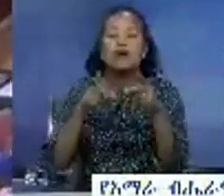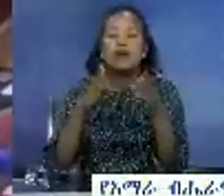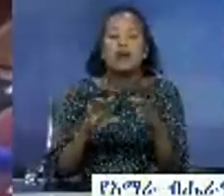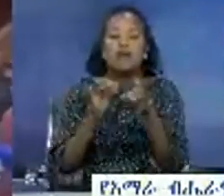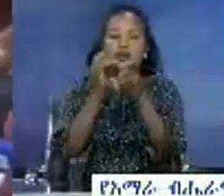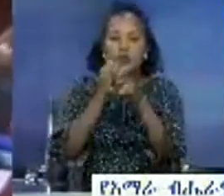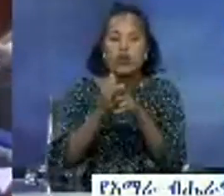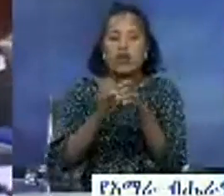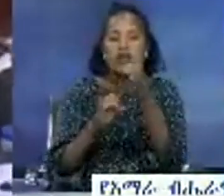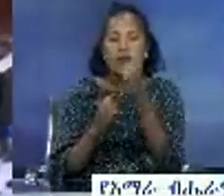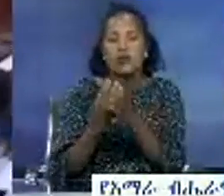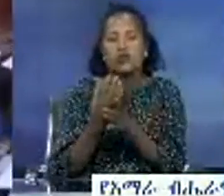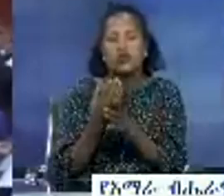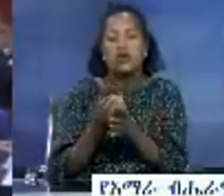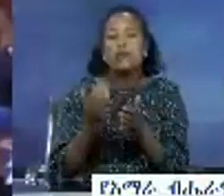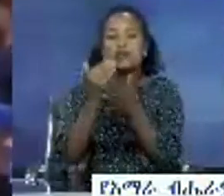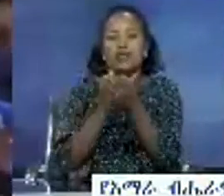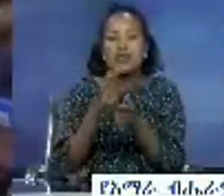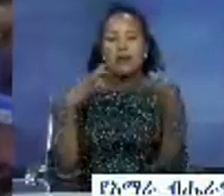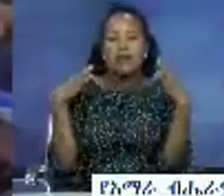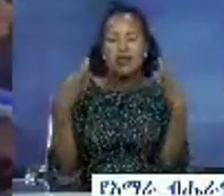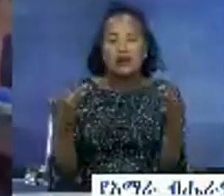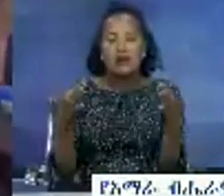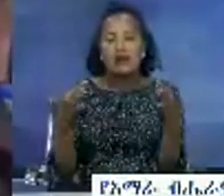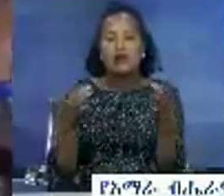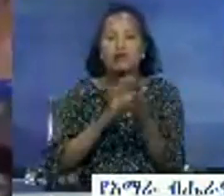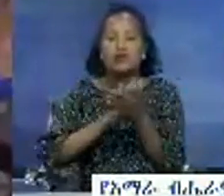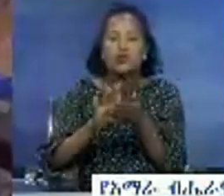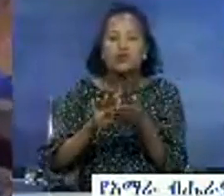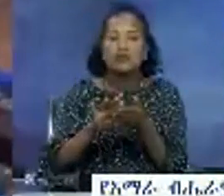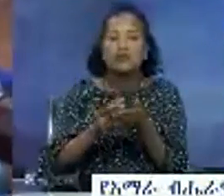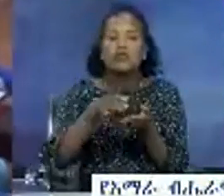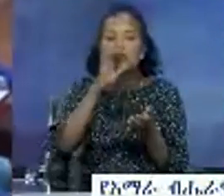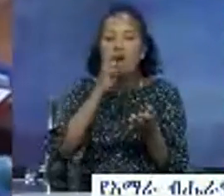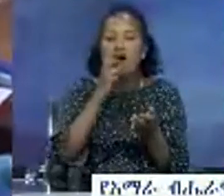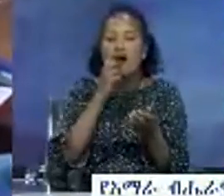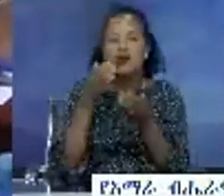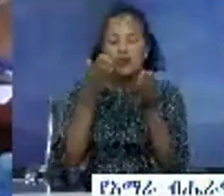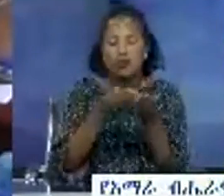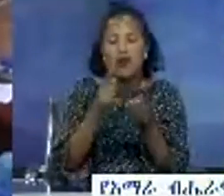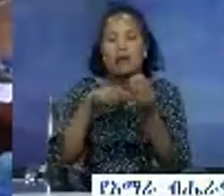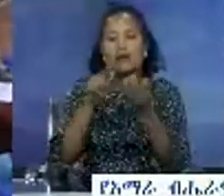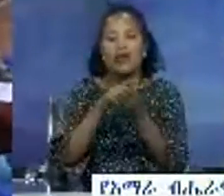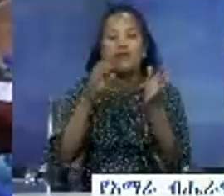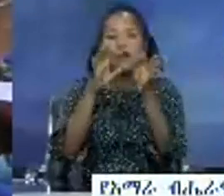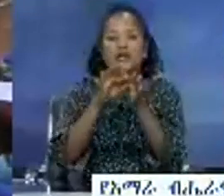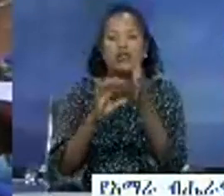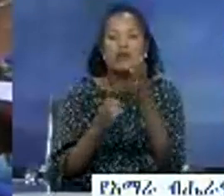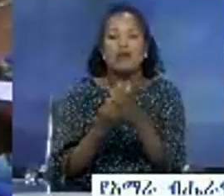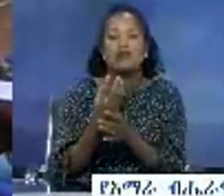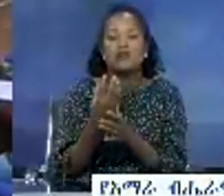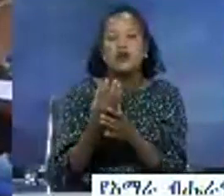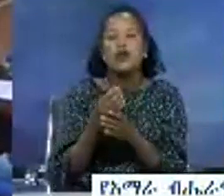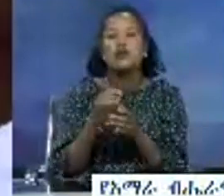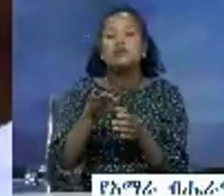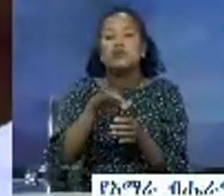ልማቱ፣ በትምህርትና በጤና፣ በንጹህ የመጠጥ ውሃ አቅርቦት፣ በአካባቢና በማህበረሰብ ልማት